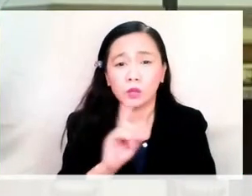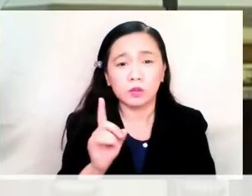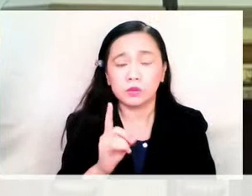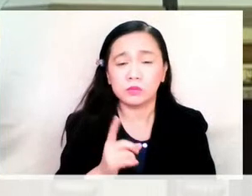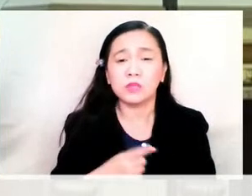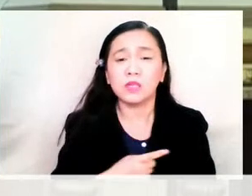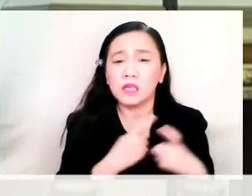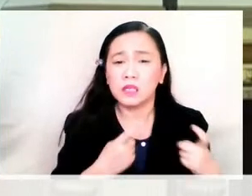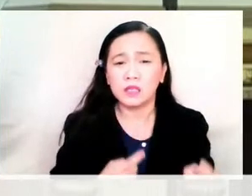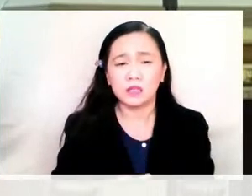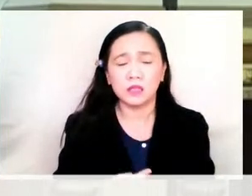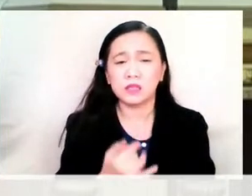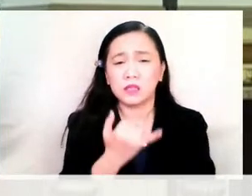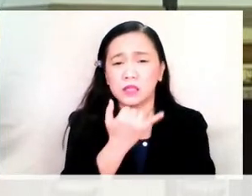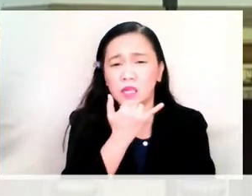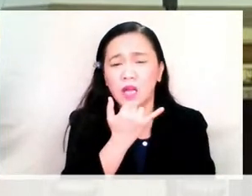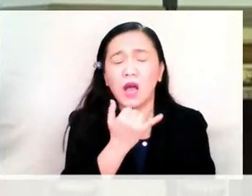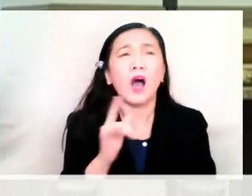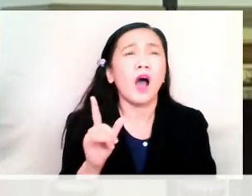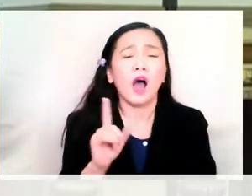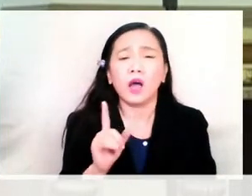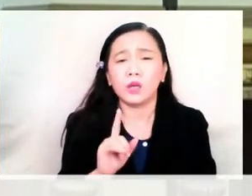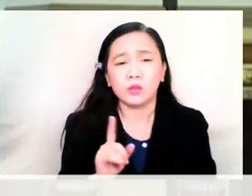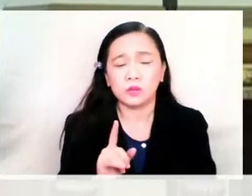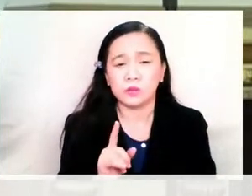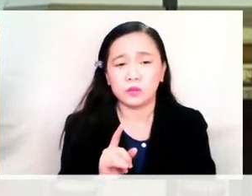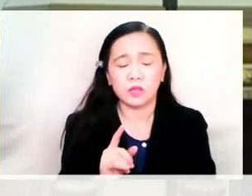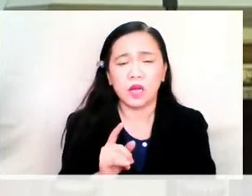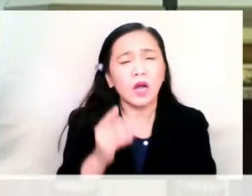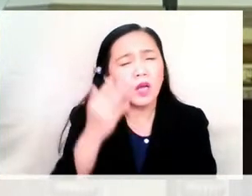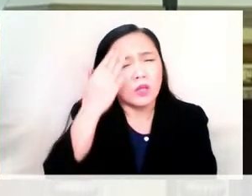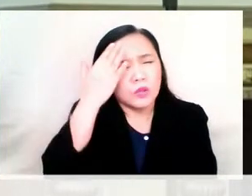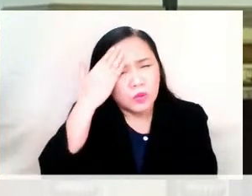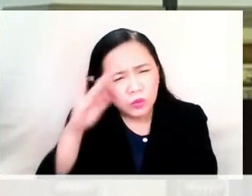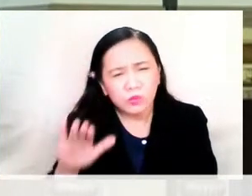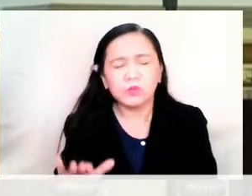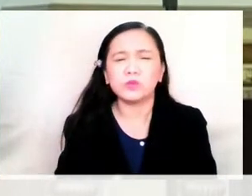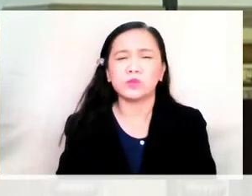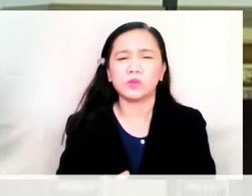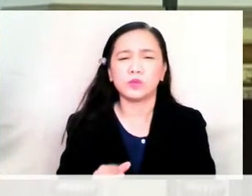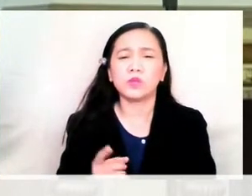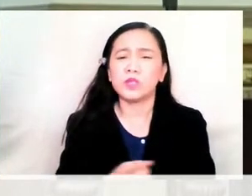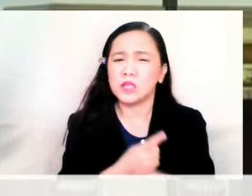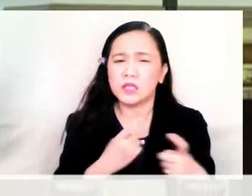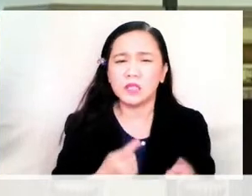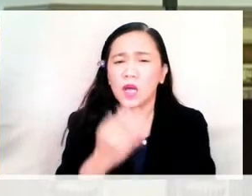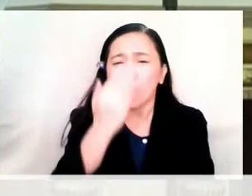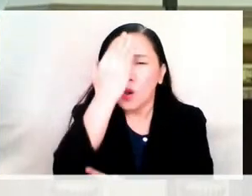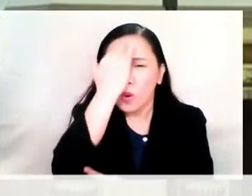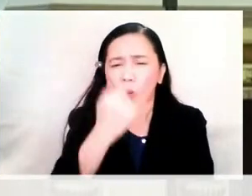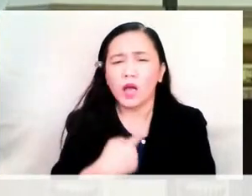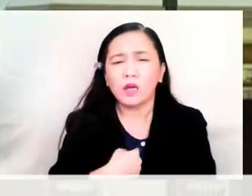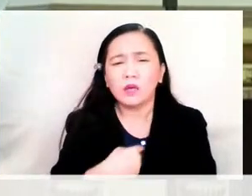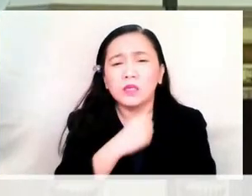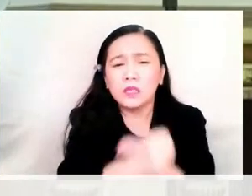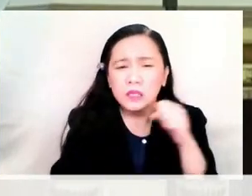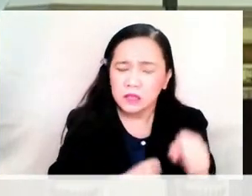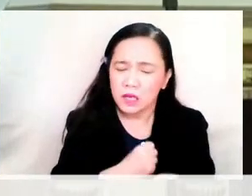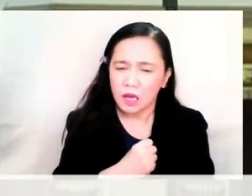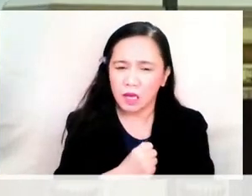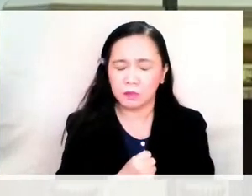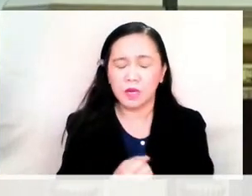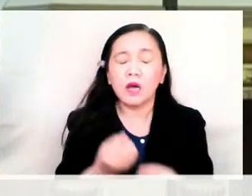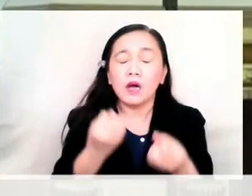siyang alam na ginawa na dapat siyang pahirapan ng ganito. Ang haba ng reklamo ni